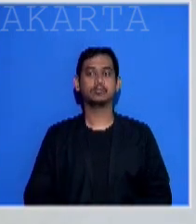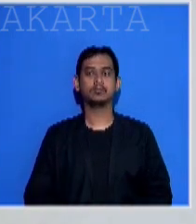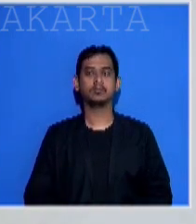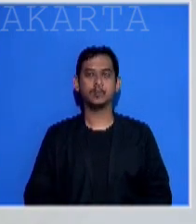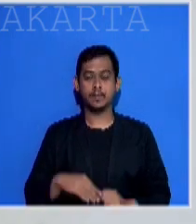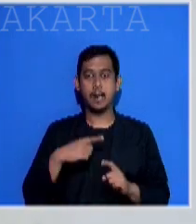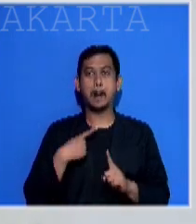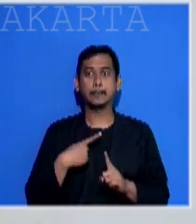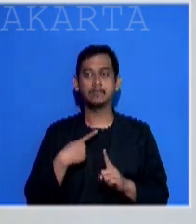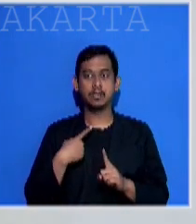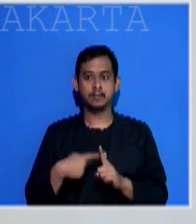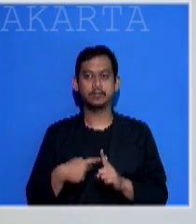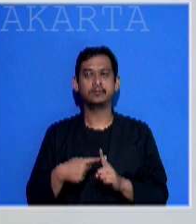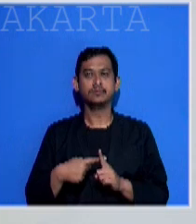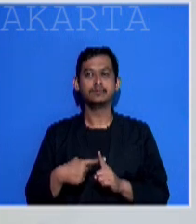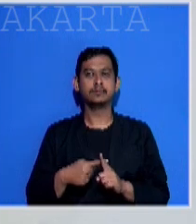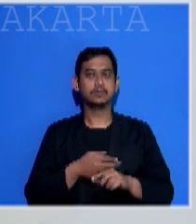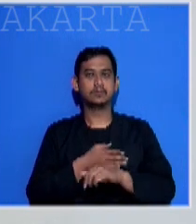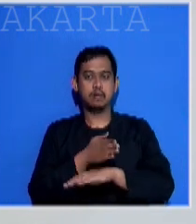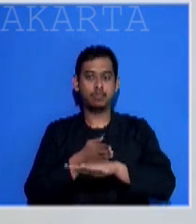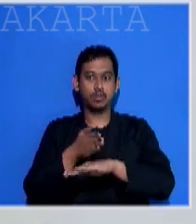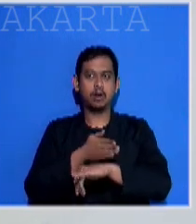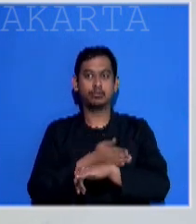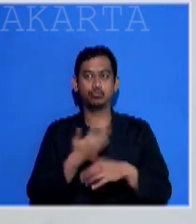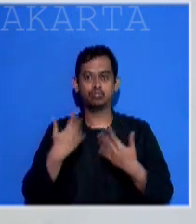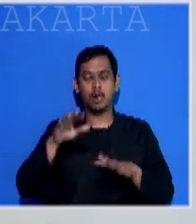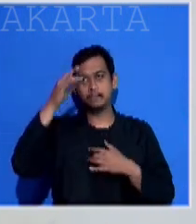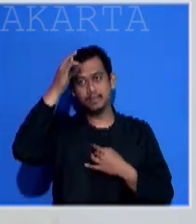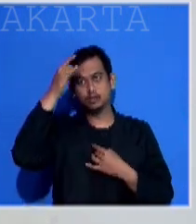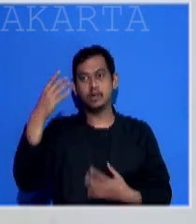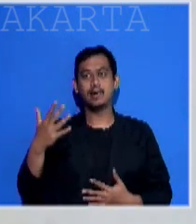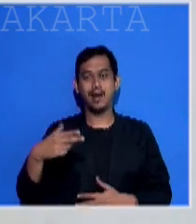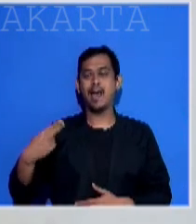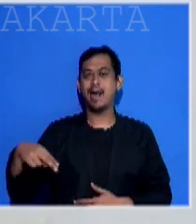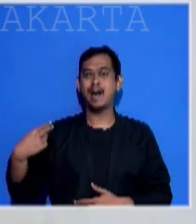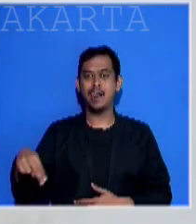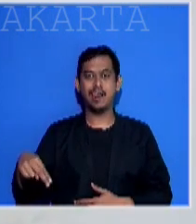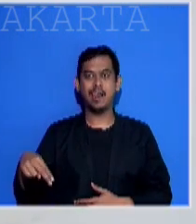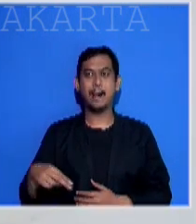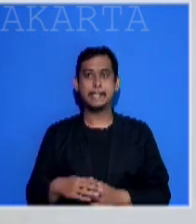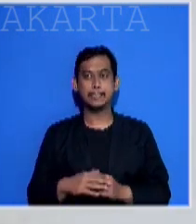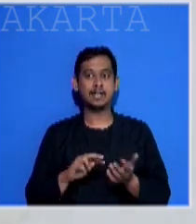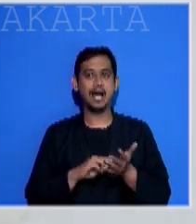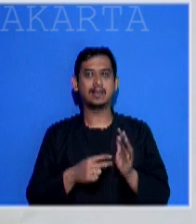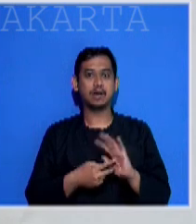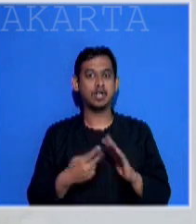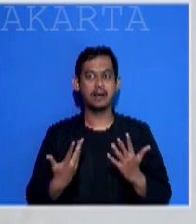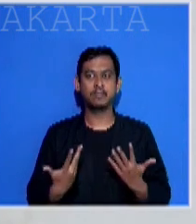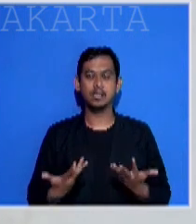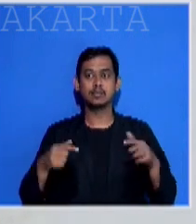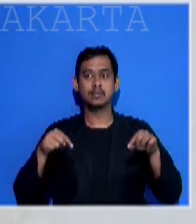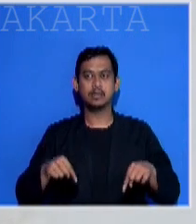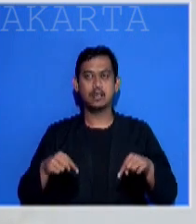juga penyembelihnya juga sudah jhahuh sembelih halal ya artinya yang dilakukan di sini